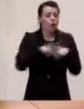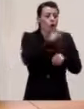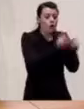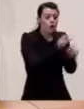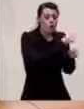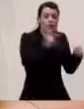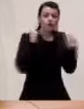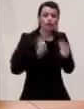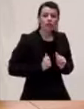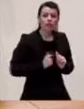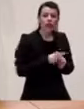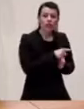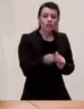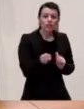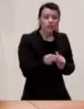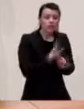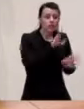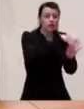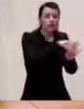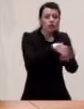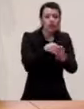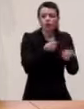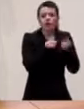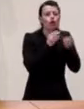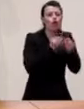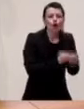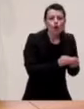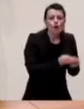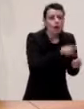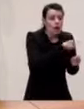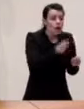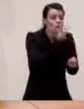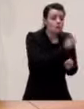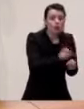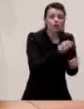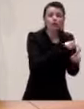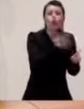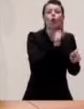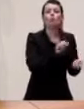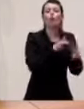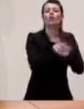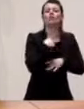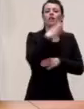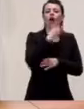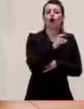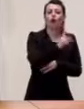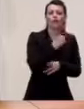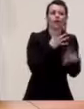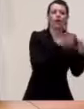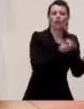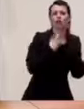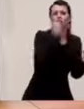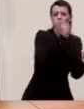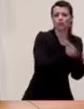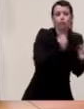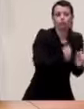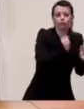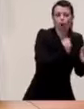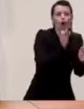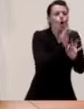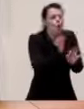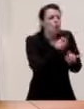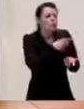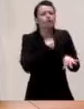cittadini residenti che potevano diventare pazienti Covid positivi o per patologie magari